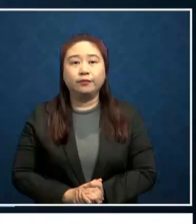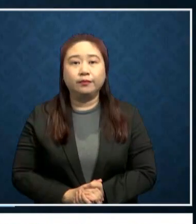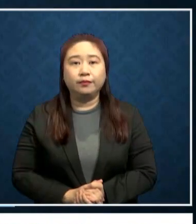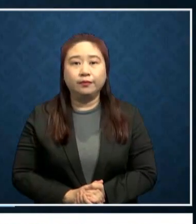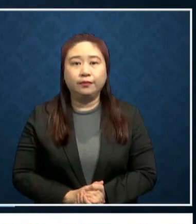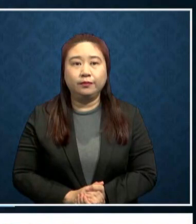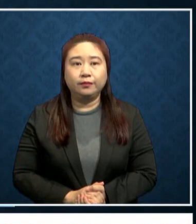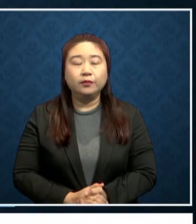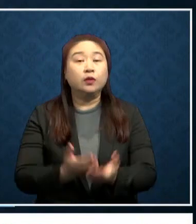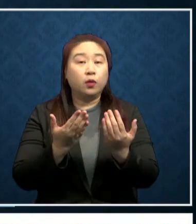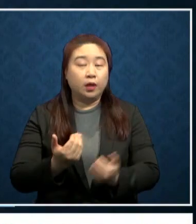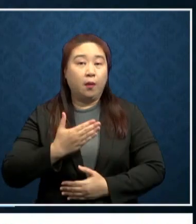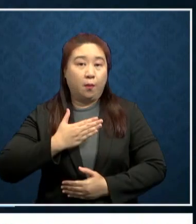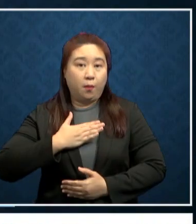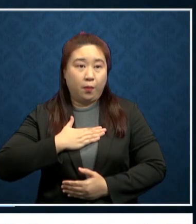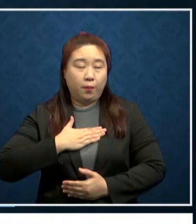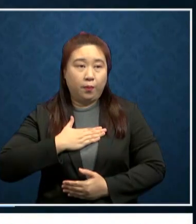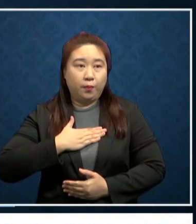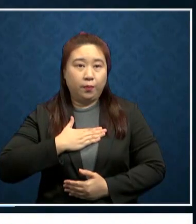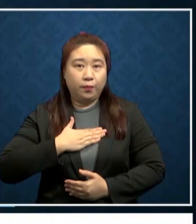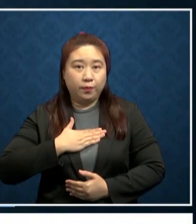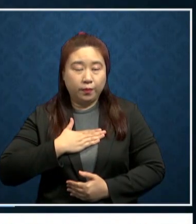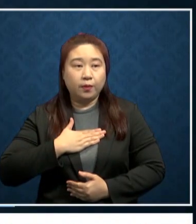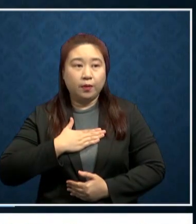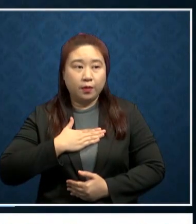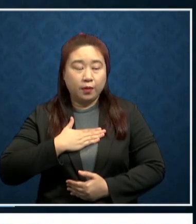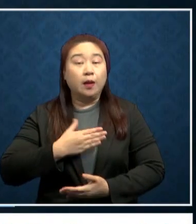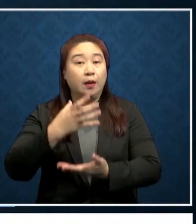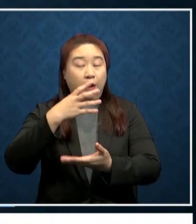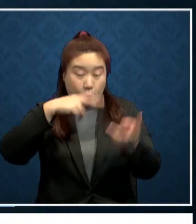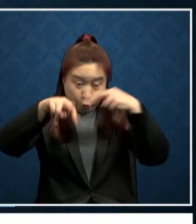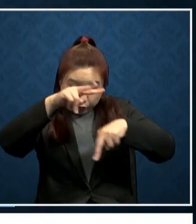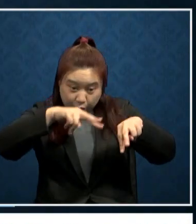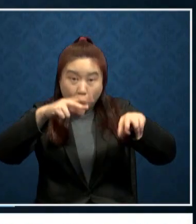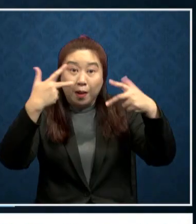กระผมขอจบรายงานการตรวจสอบเพียงเท่านี้ครับขอบพระคุณครับ